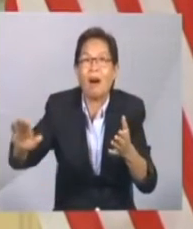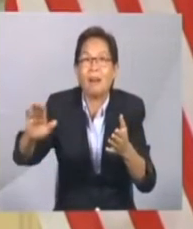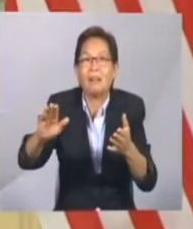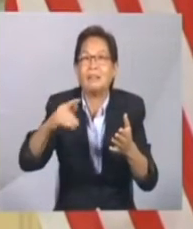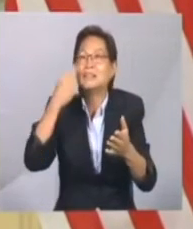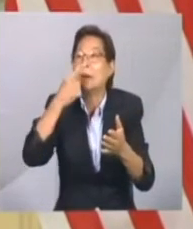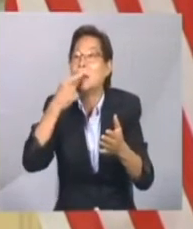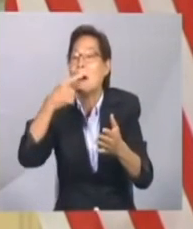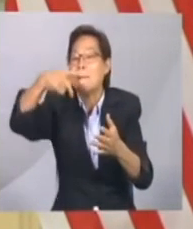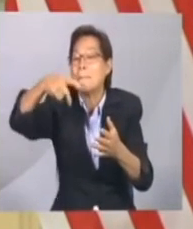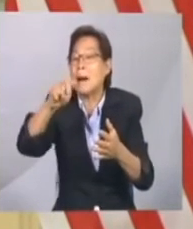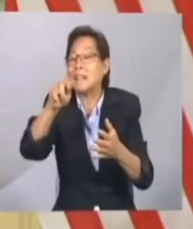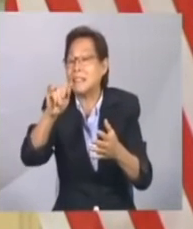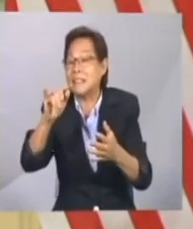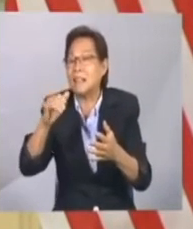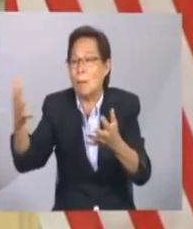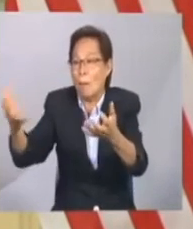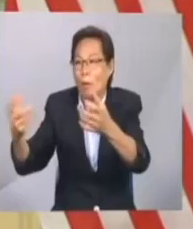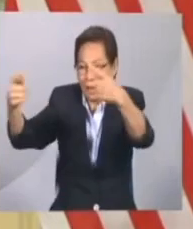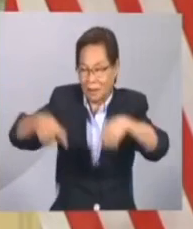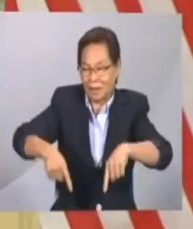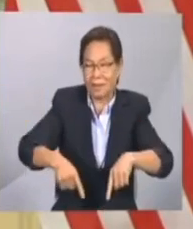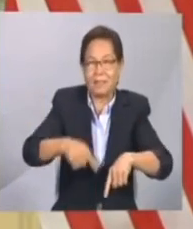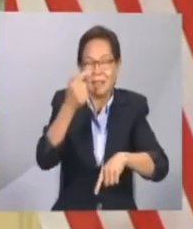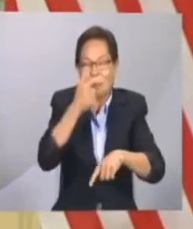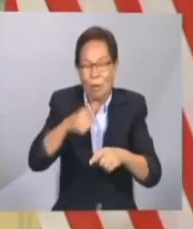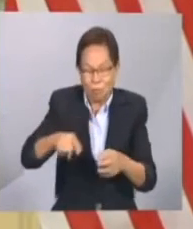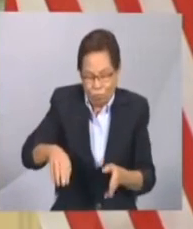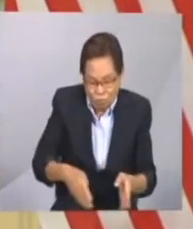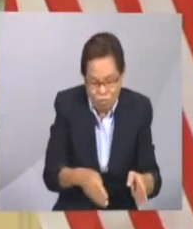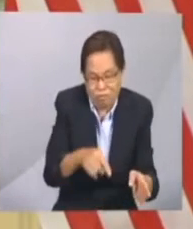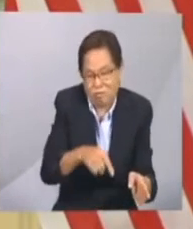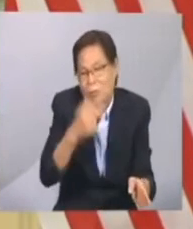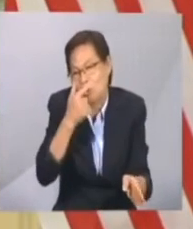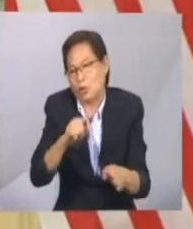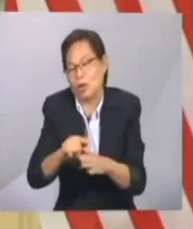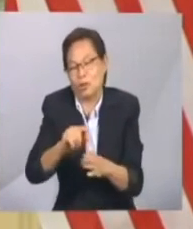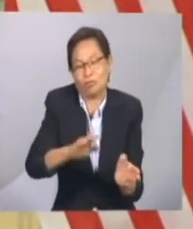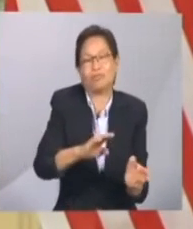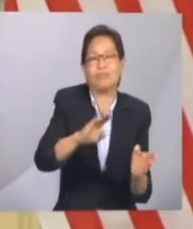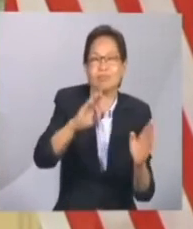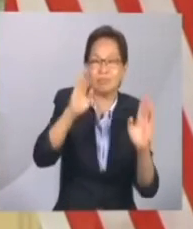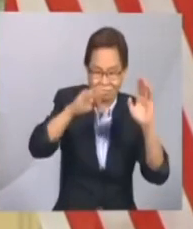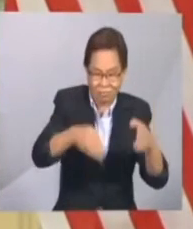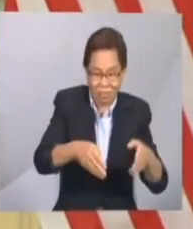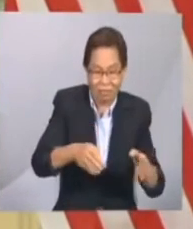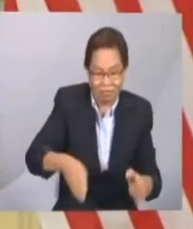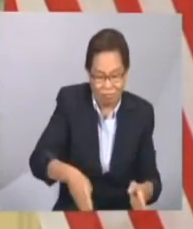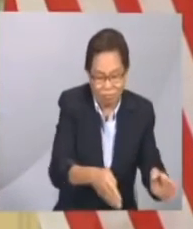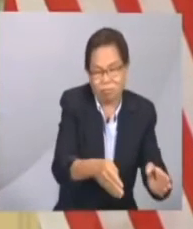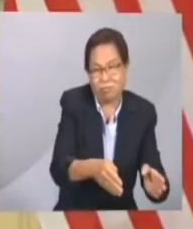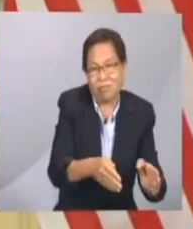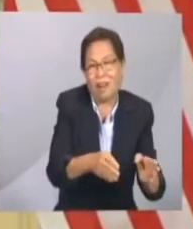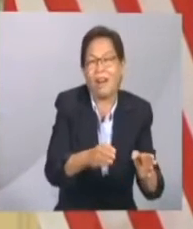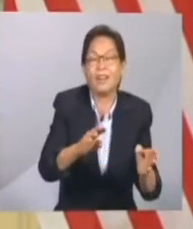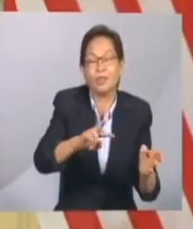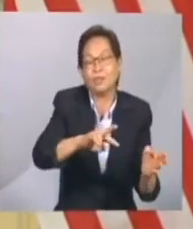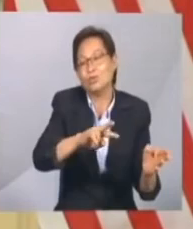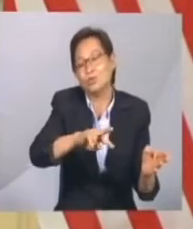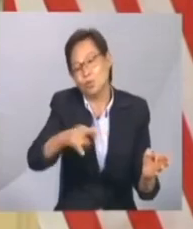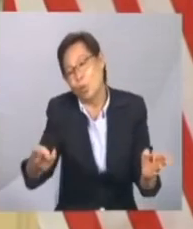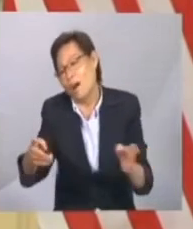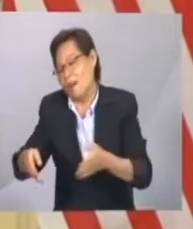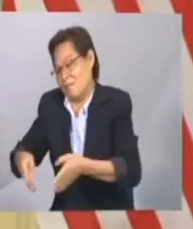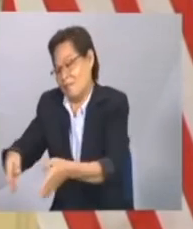nak datang, dia tak gunakan lorong tikus yang itu, mungkin dia beralih ke tempat lain pula. Jadi perkara rahsia ini